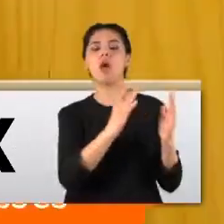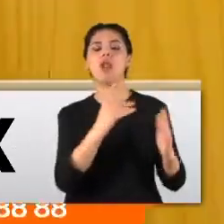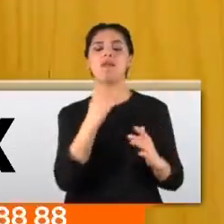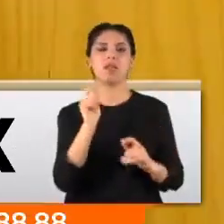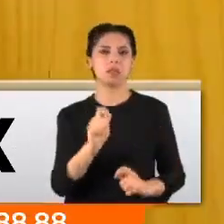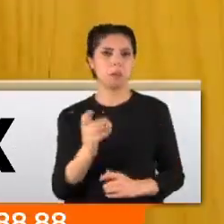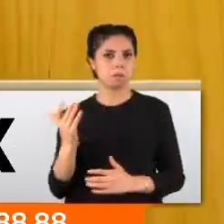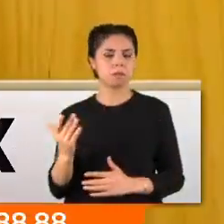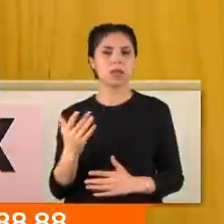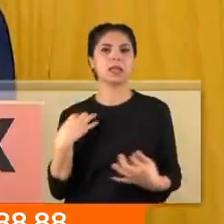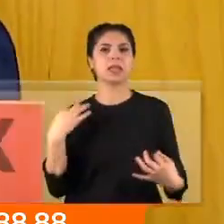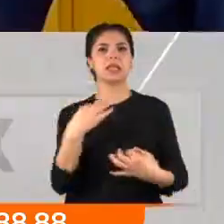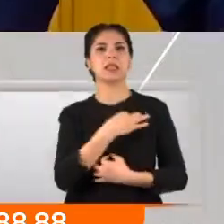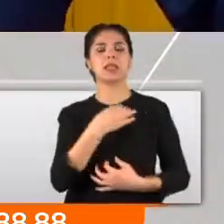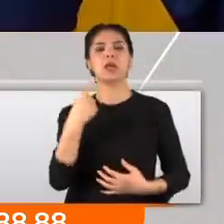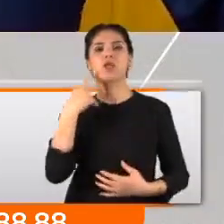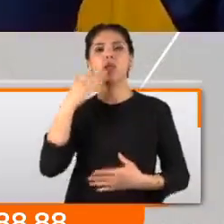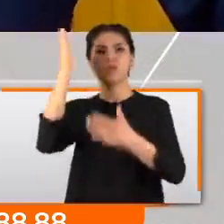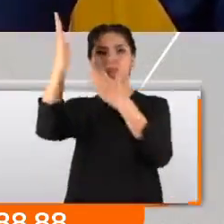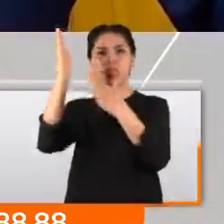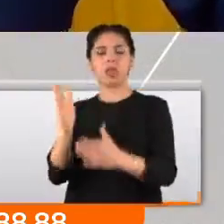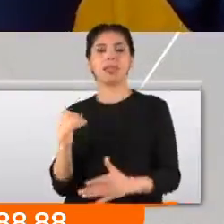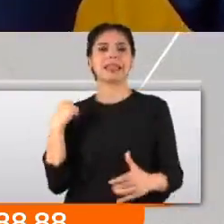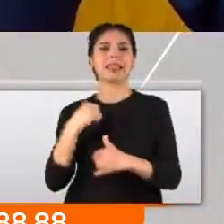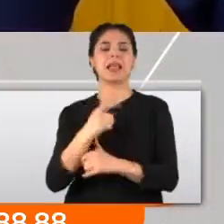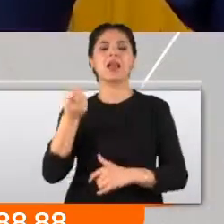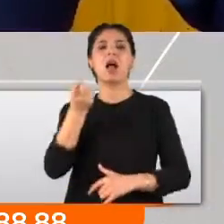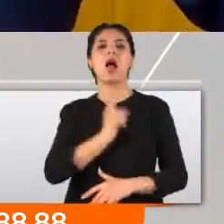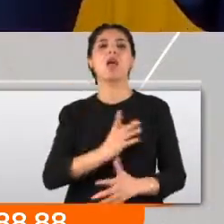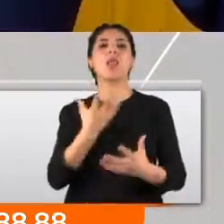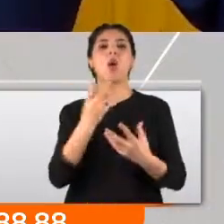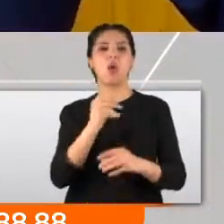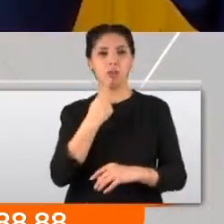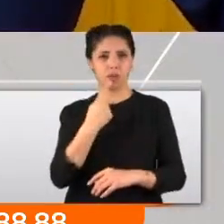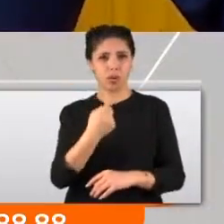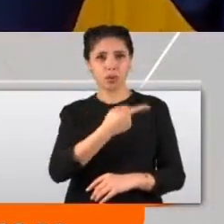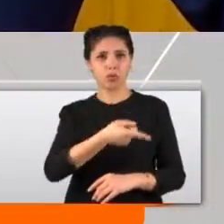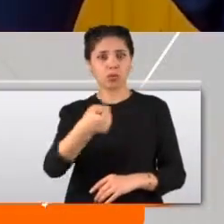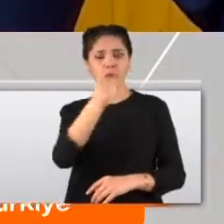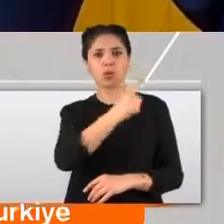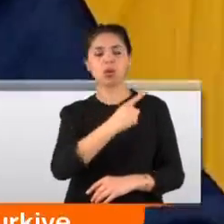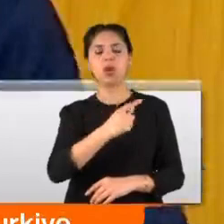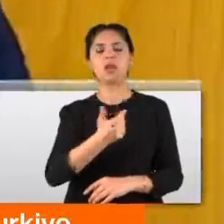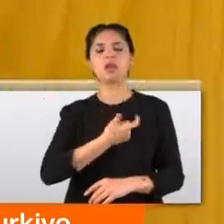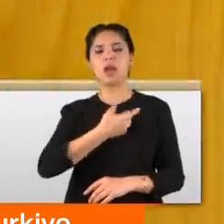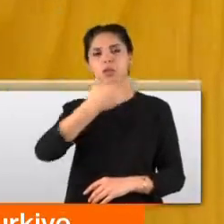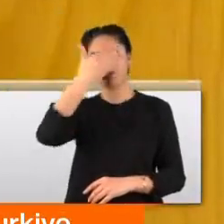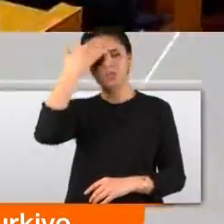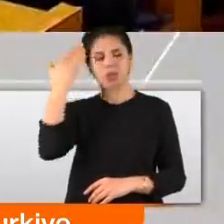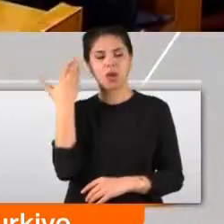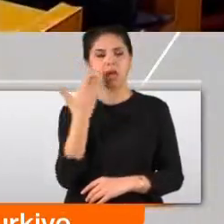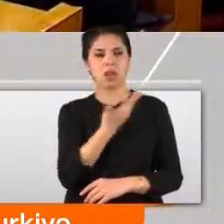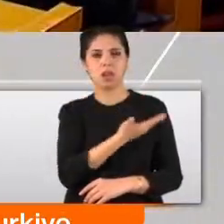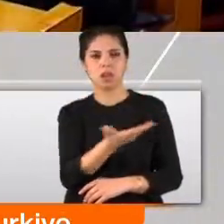etti. Sayın Recep Tayyip Erdoğan'ın tekrar aday olamayacağını iddia edenler hukuk cahili ayak